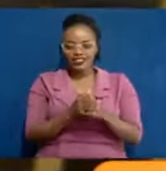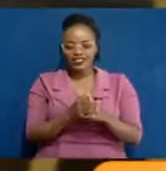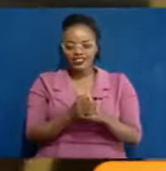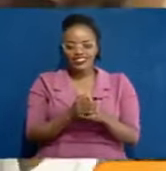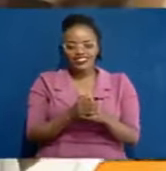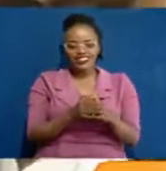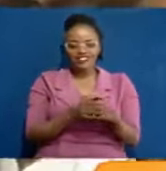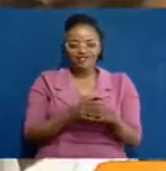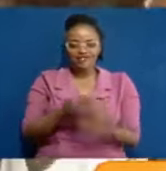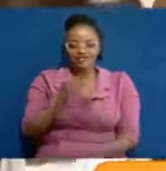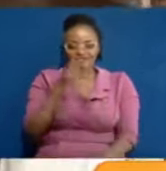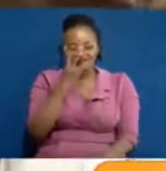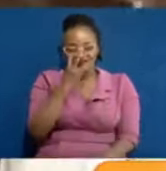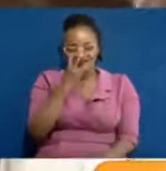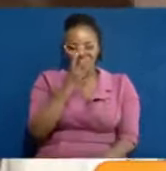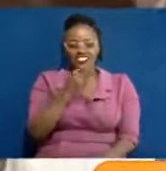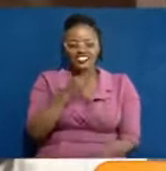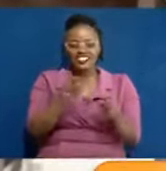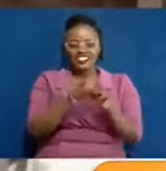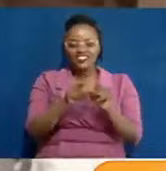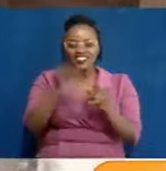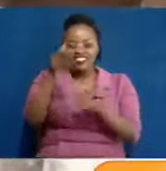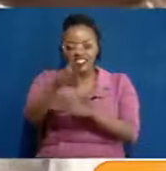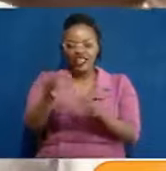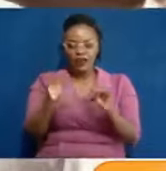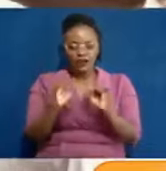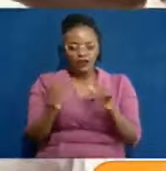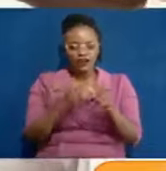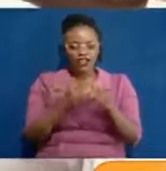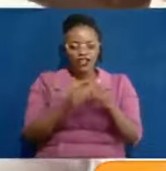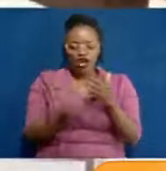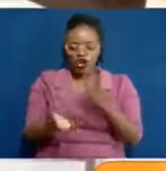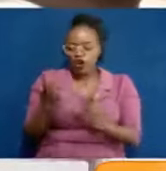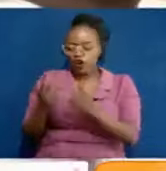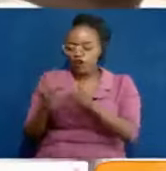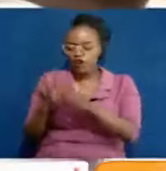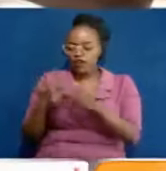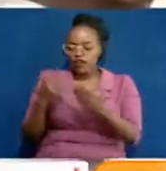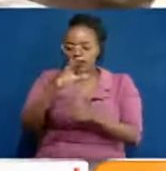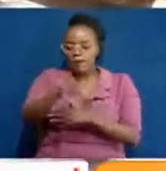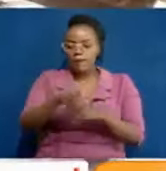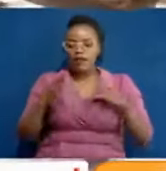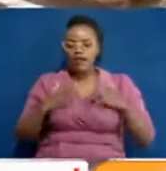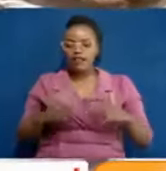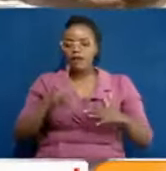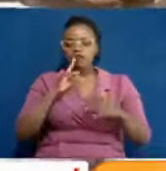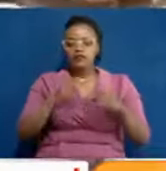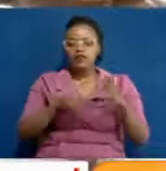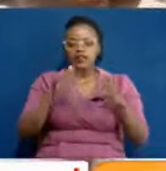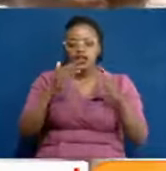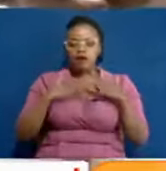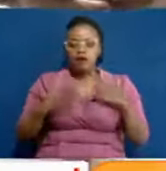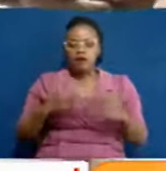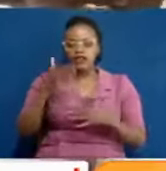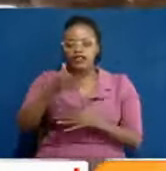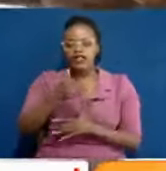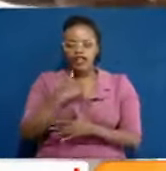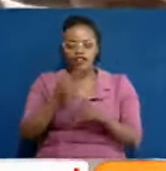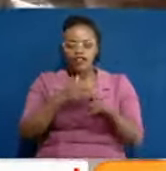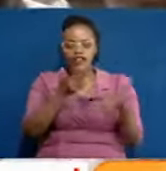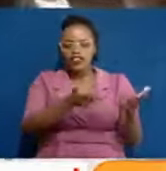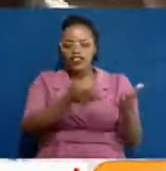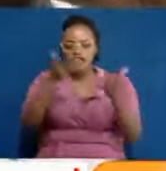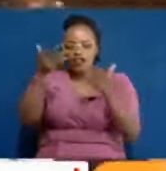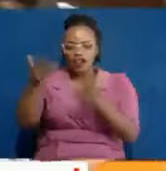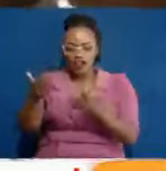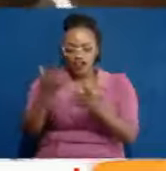wa mauaji. Wacha maskari wako hapa, wakachimbwa na wakafika kwa mwili na wakasema kuna mwili hapa, acha tuache, na wakabeba mizigo kwa